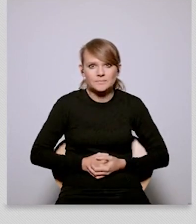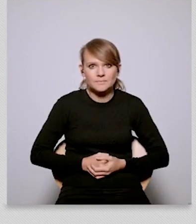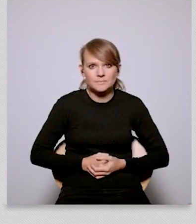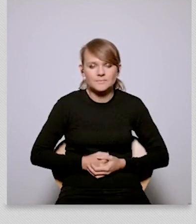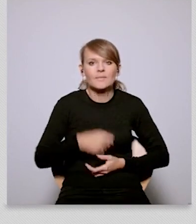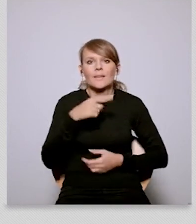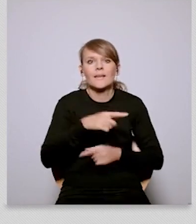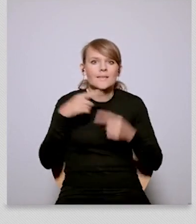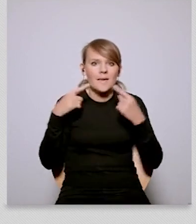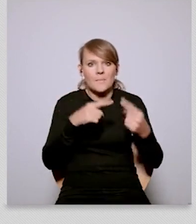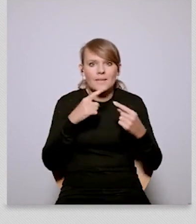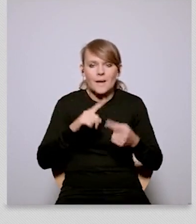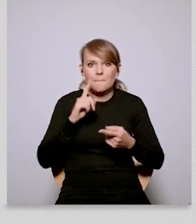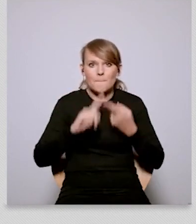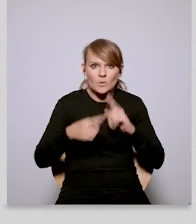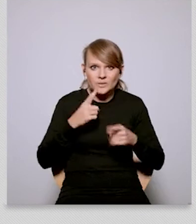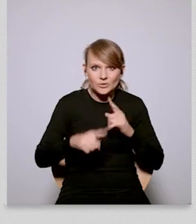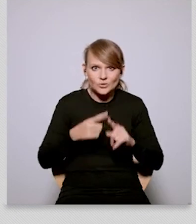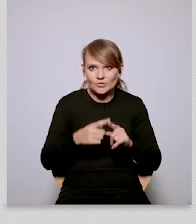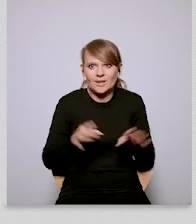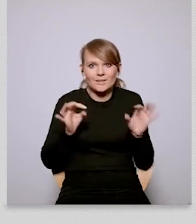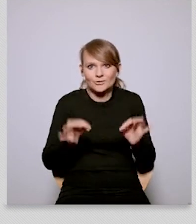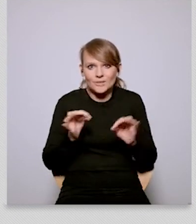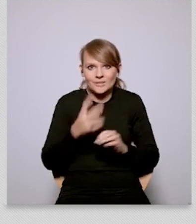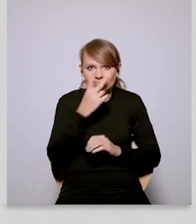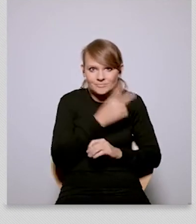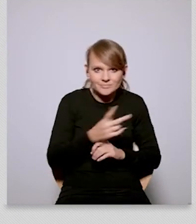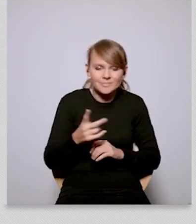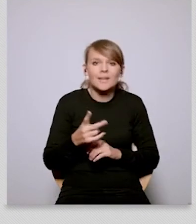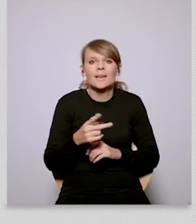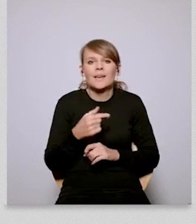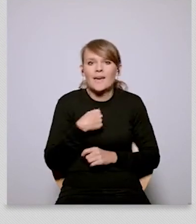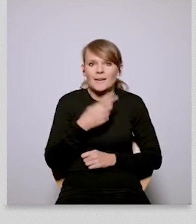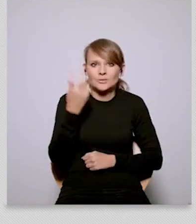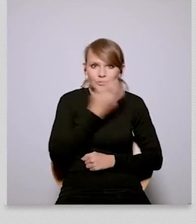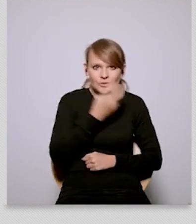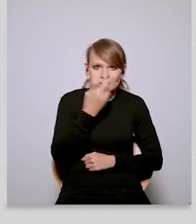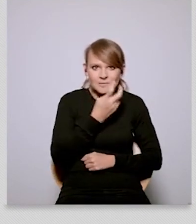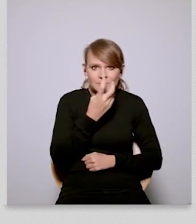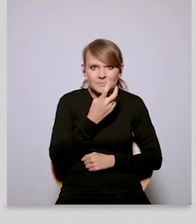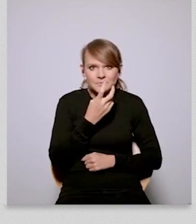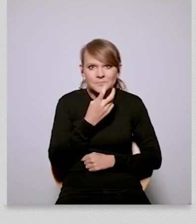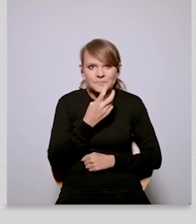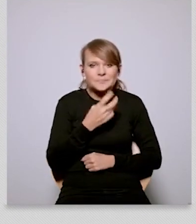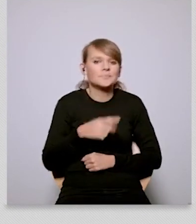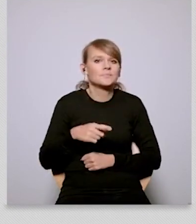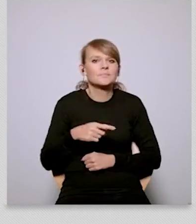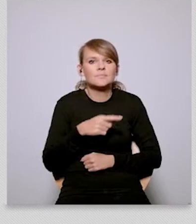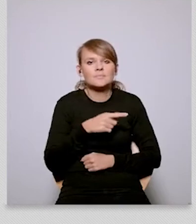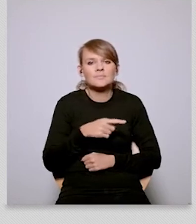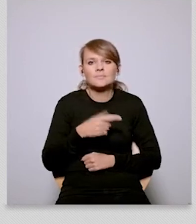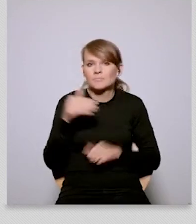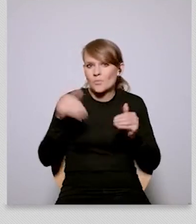debaty politycznej którą mamy dzisiaj ciekaw jestem gdzie identyfikujecie może